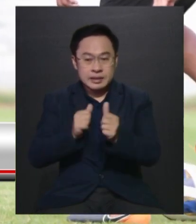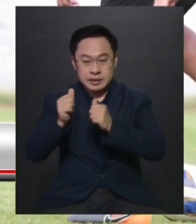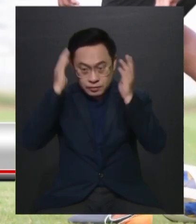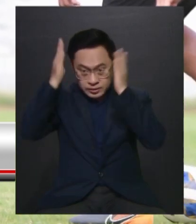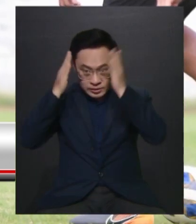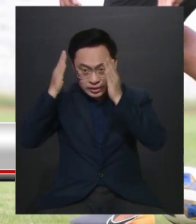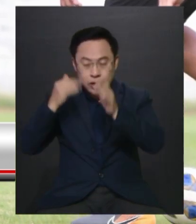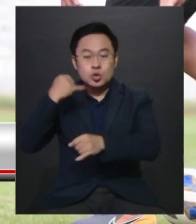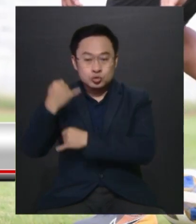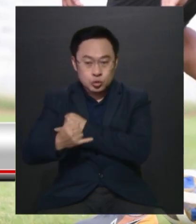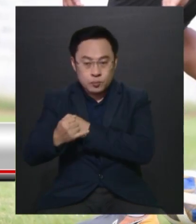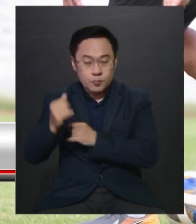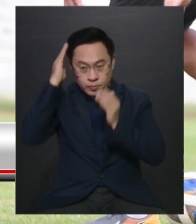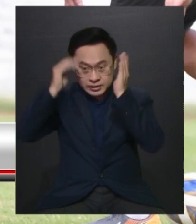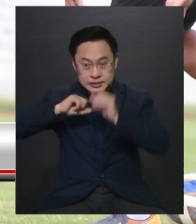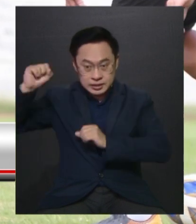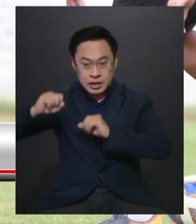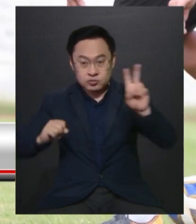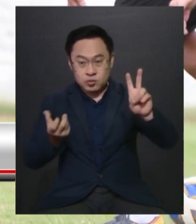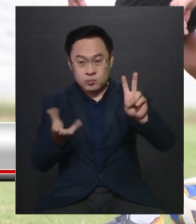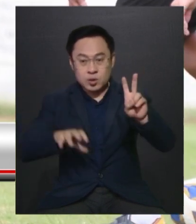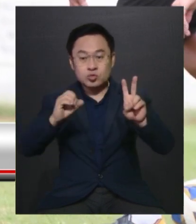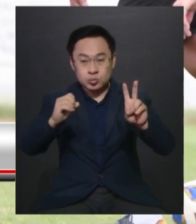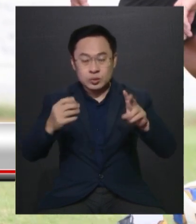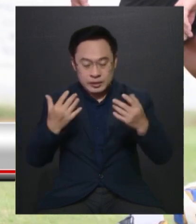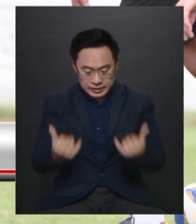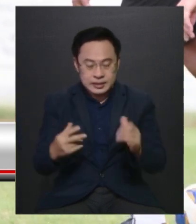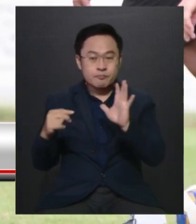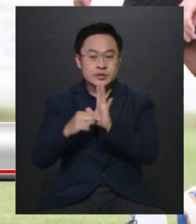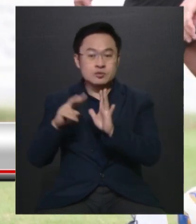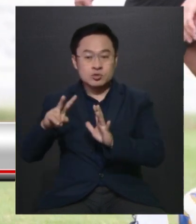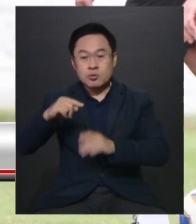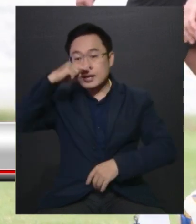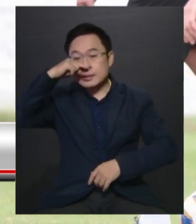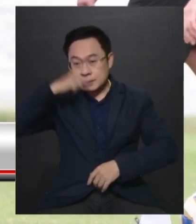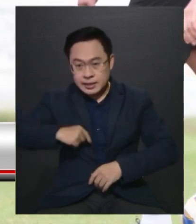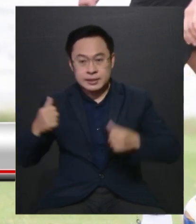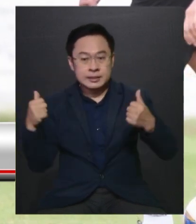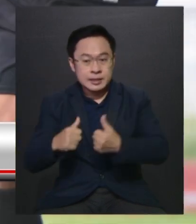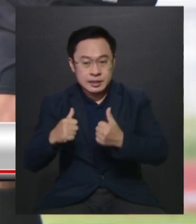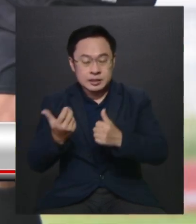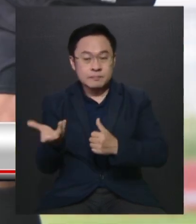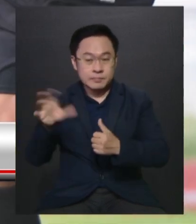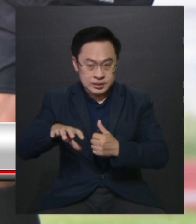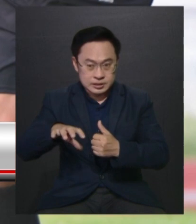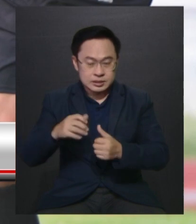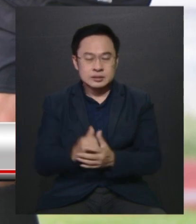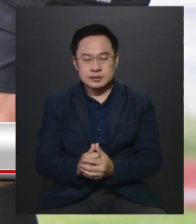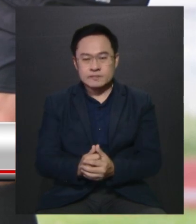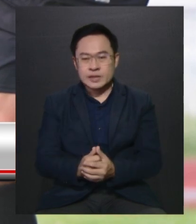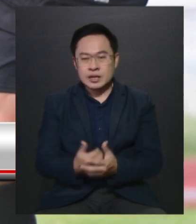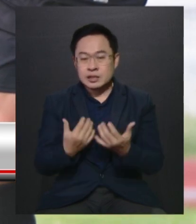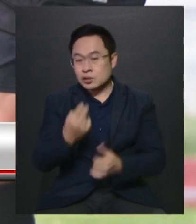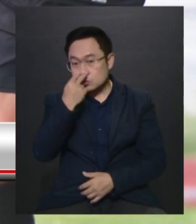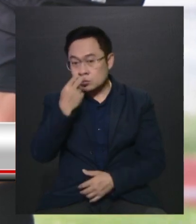ก็เน้นวิธีการเพิ่มระดับความสัมพันธ์ในการร่วมเล่นนะครับก่อนการซ้อมครับจากพงแสงมะฮุงครับกองหลังทีมชาติไทยชุดนี้นะครับก็ออกมากล่าวว่า